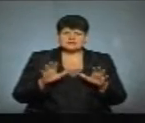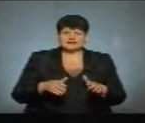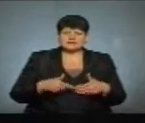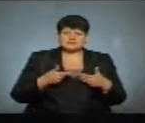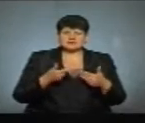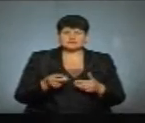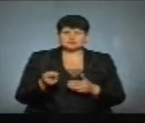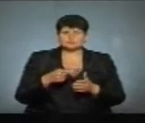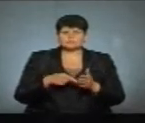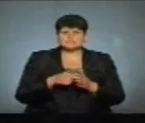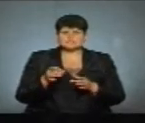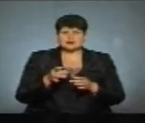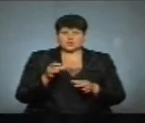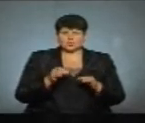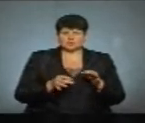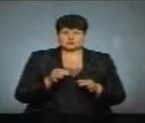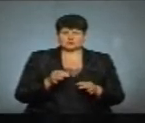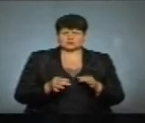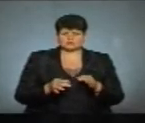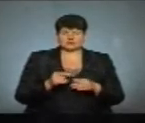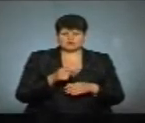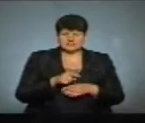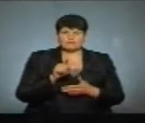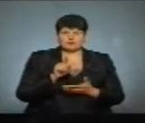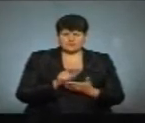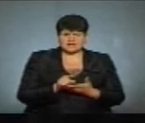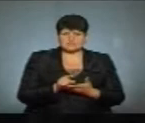у Тернопільському міськрайонному суді, і вони повинні